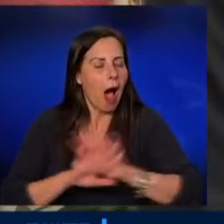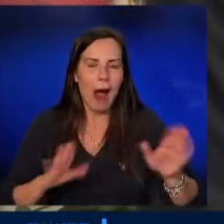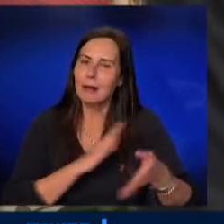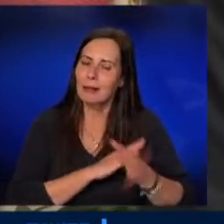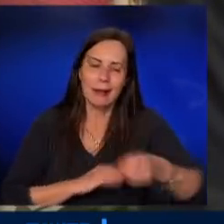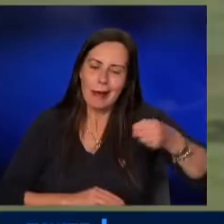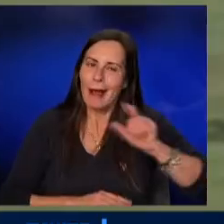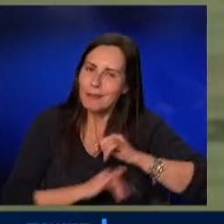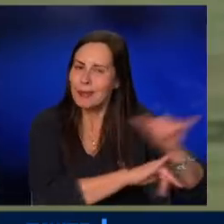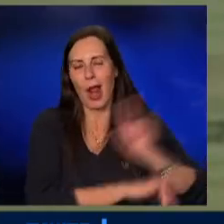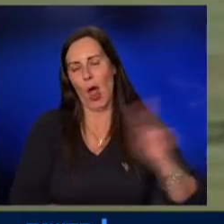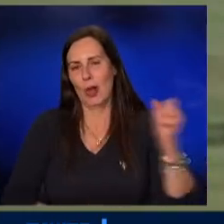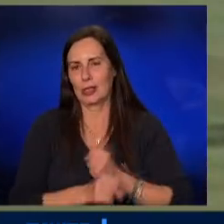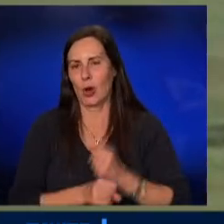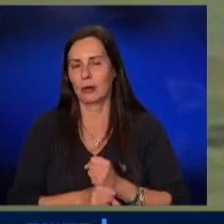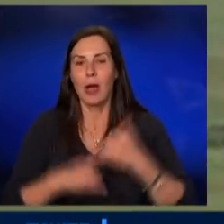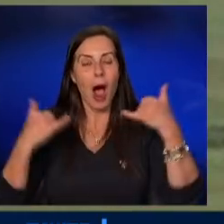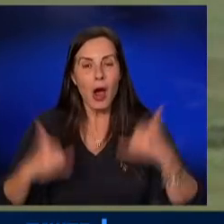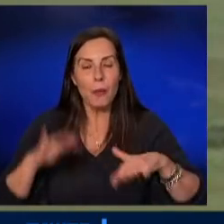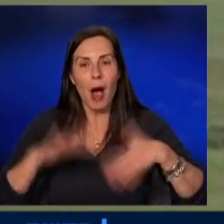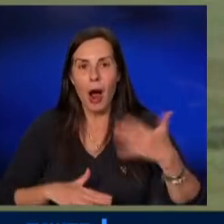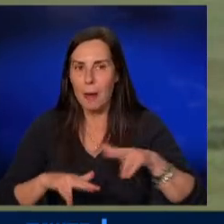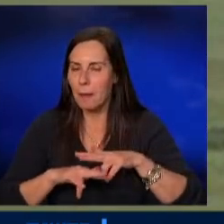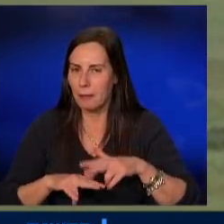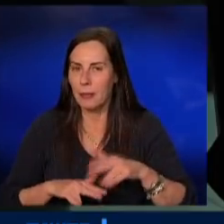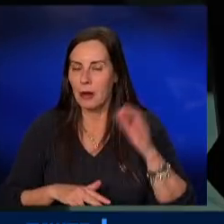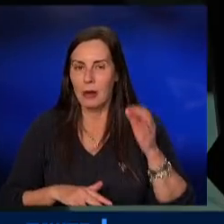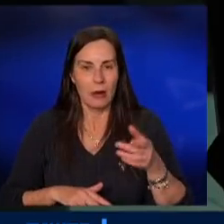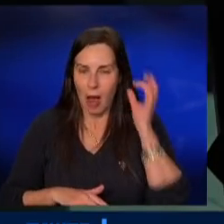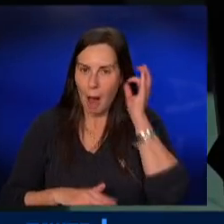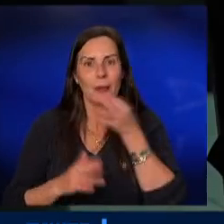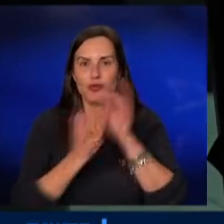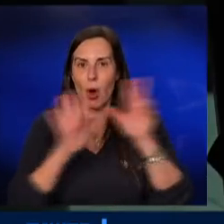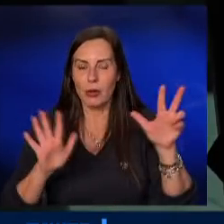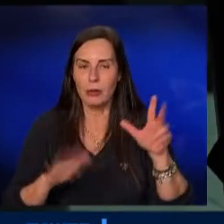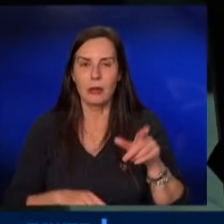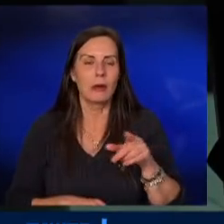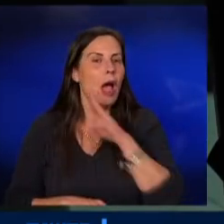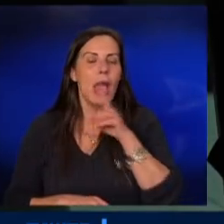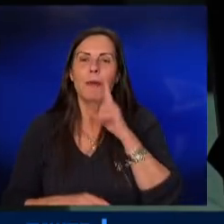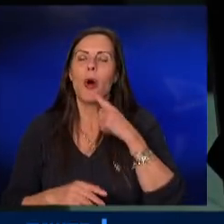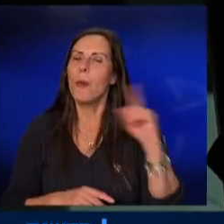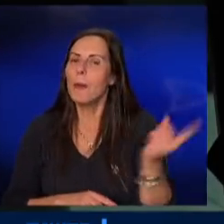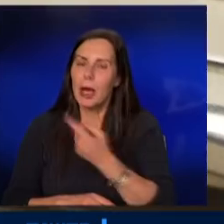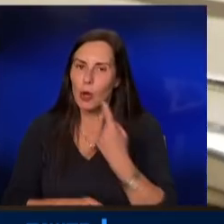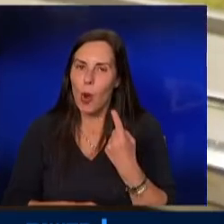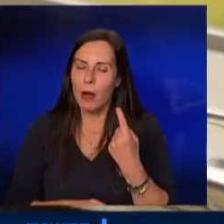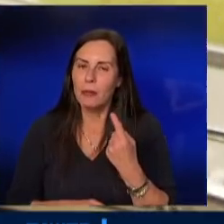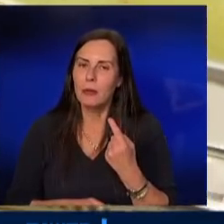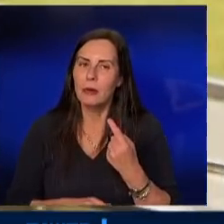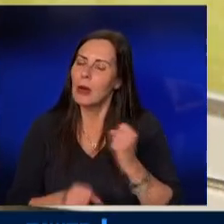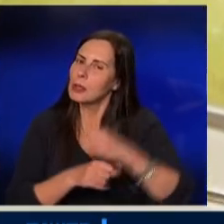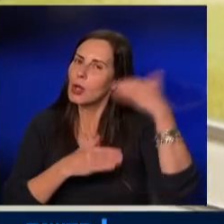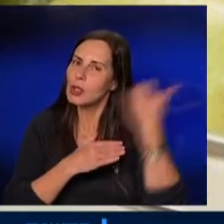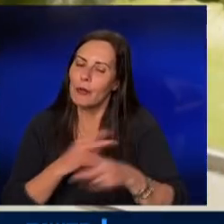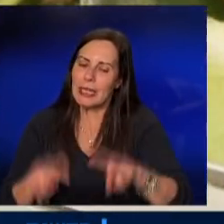עם גת לחוץ לארץ. היום, לאחר מצר ביתה בת ה-18, א', קוראת לרשויות החוק לשים קץ